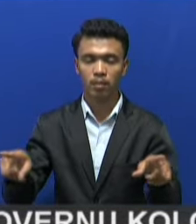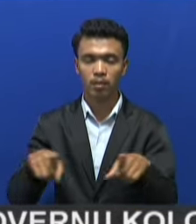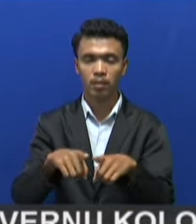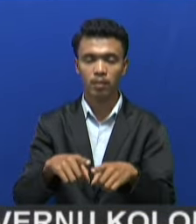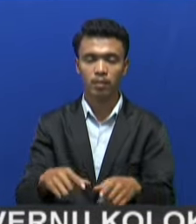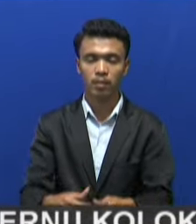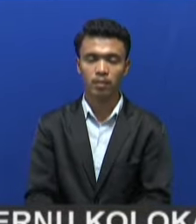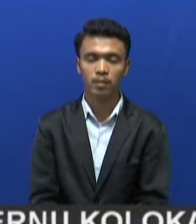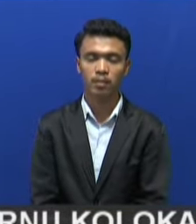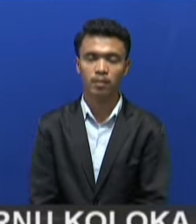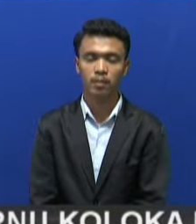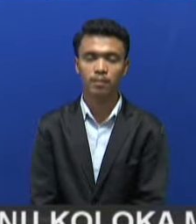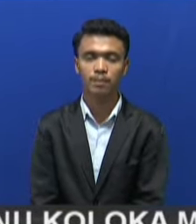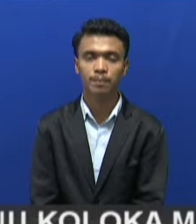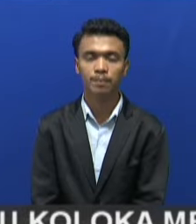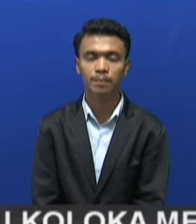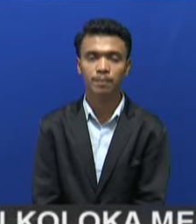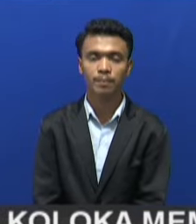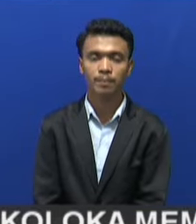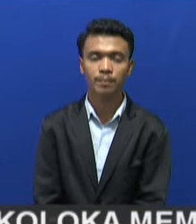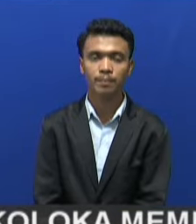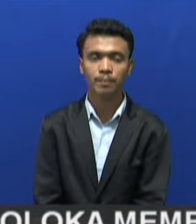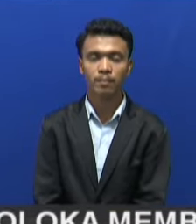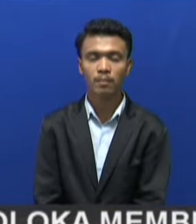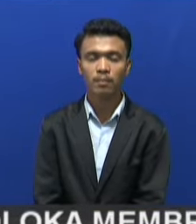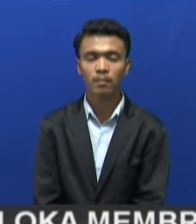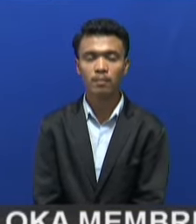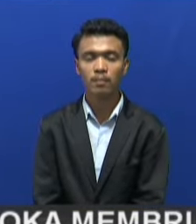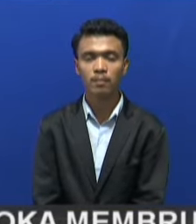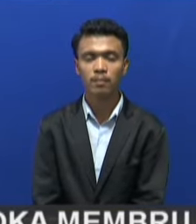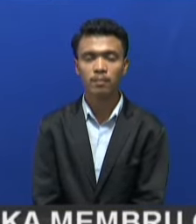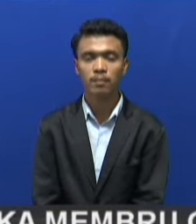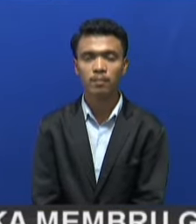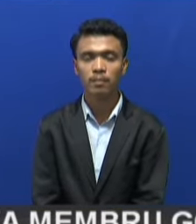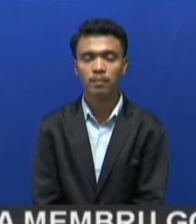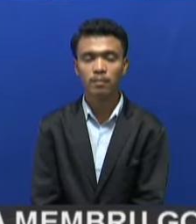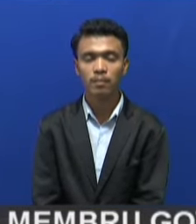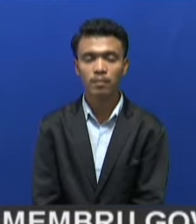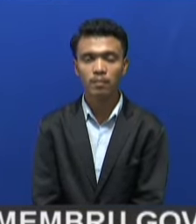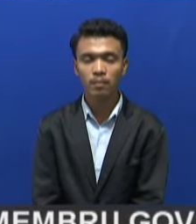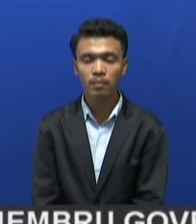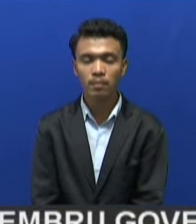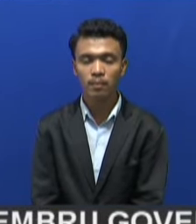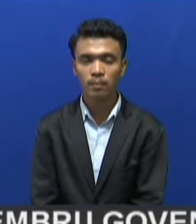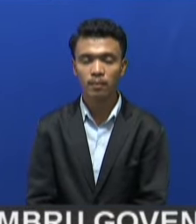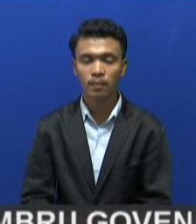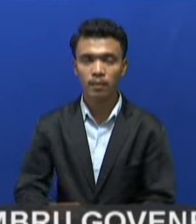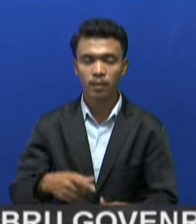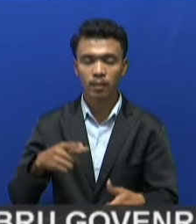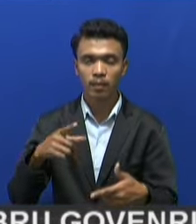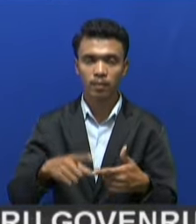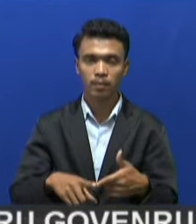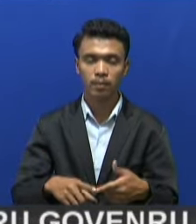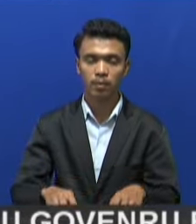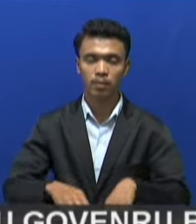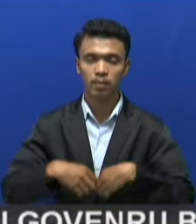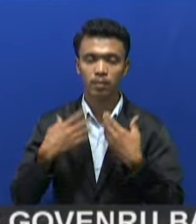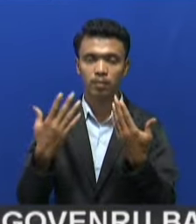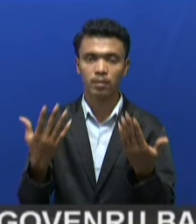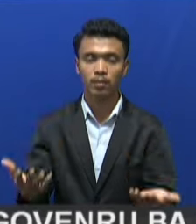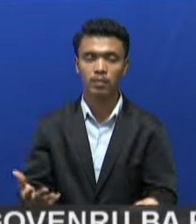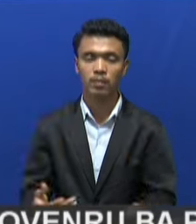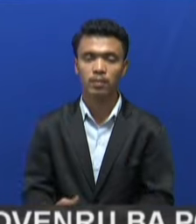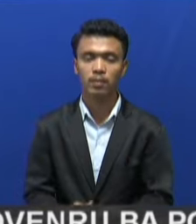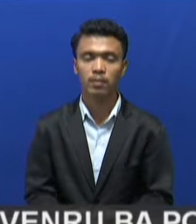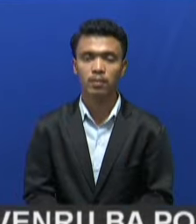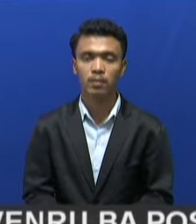Bagaimana membuat satu lab yang terintegrasi kemudian ee sistem pendidikan bagaimana teknologi